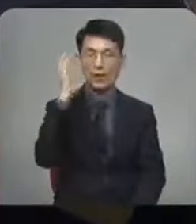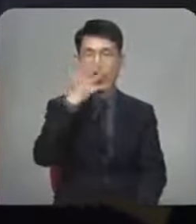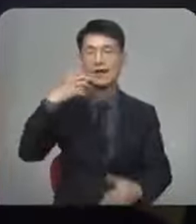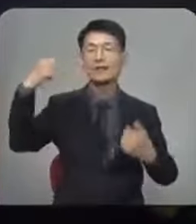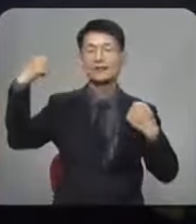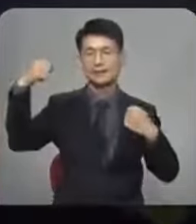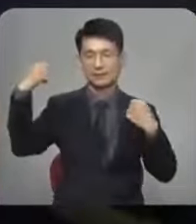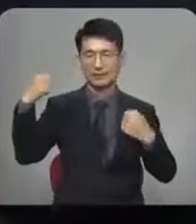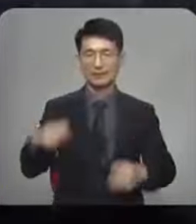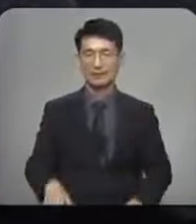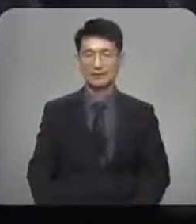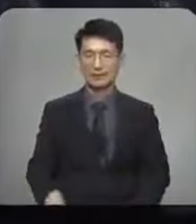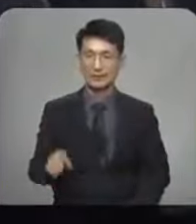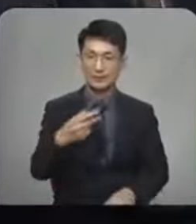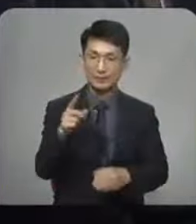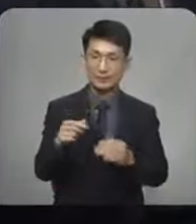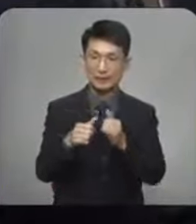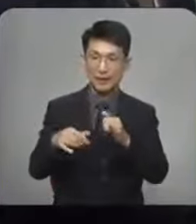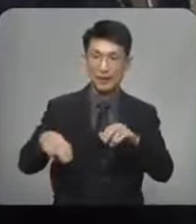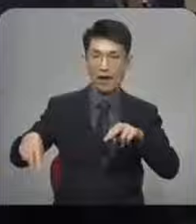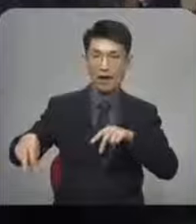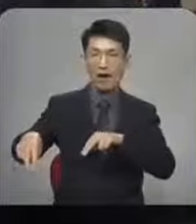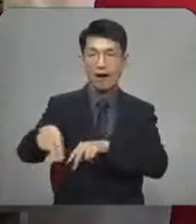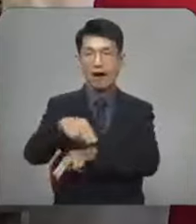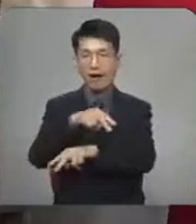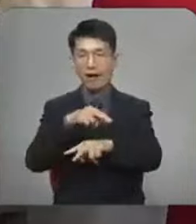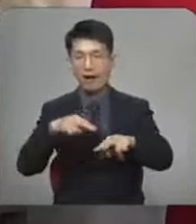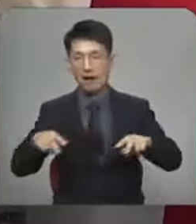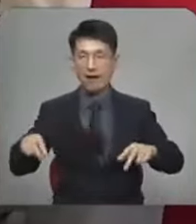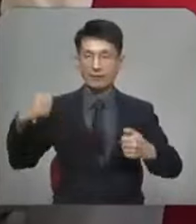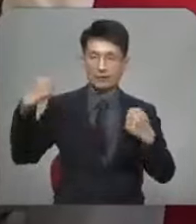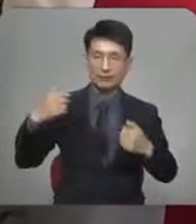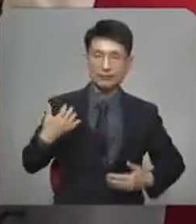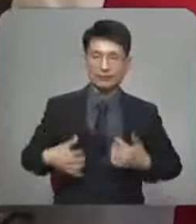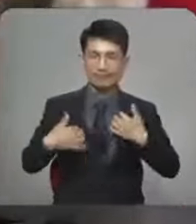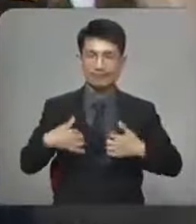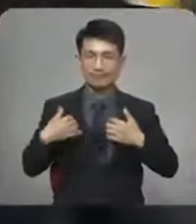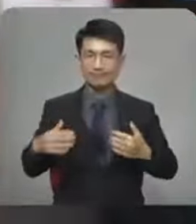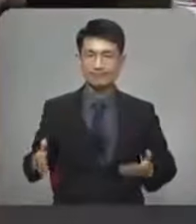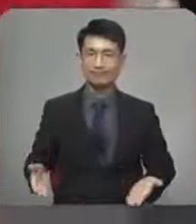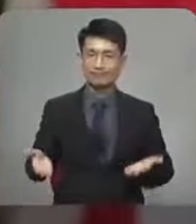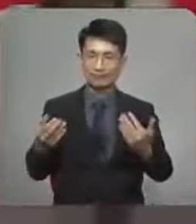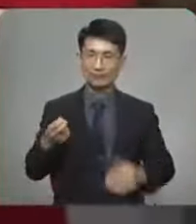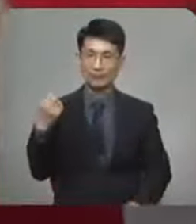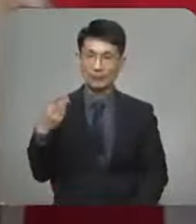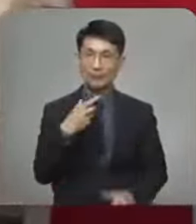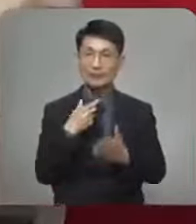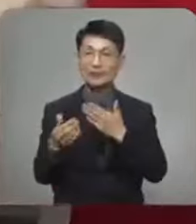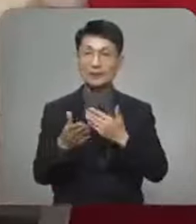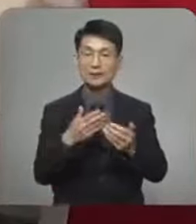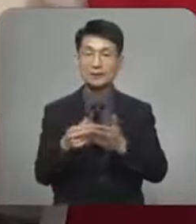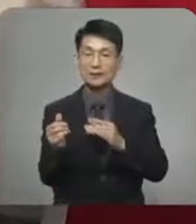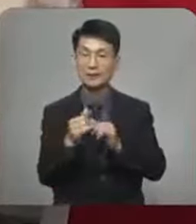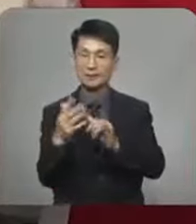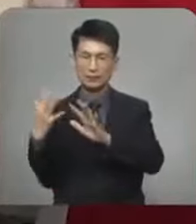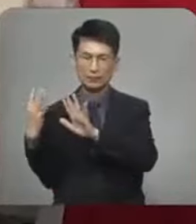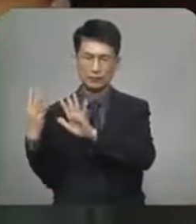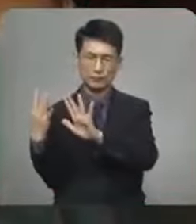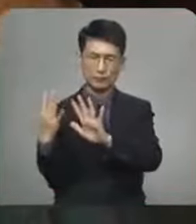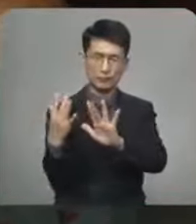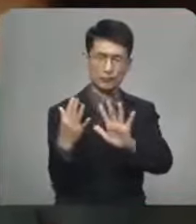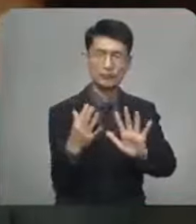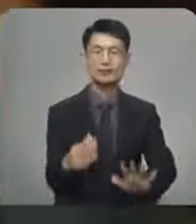맡았습니다. 등장인물들이 마당을 이리저리 돌아다니며 분위기를 띄웁니다. 체험장에는 방문객들이 길게